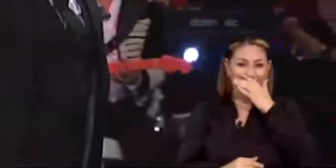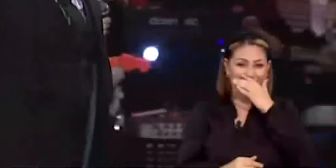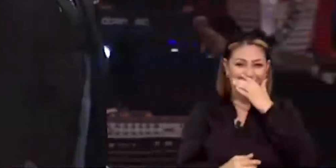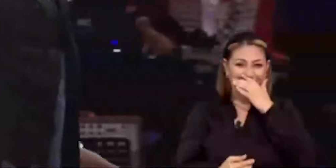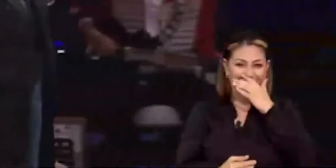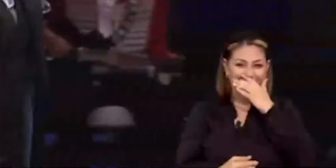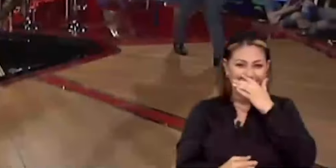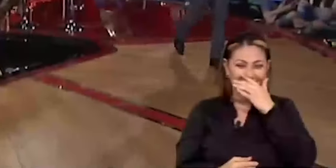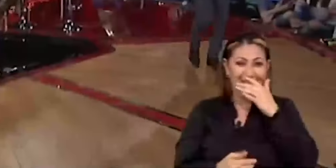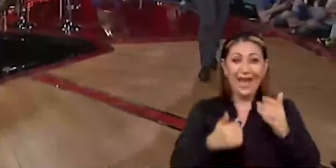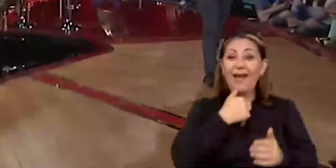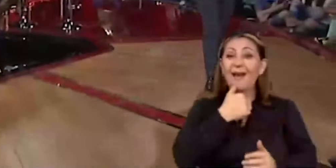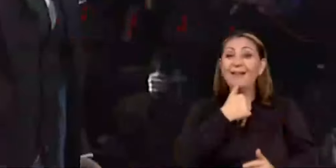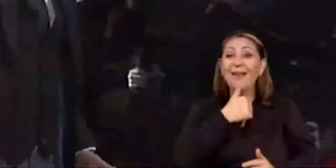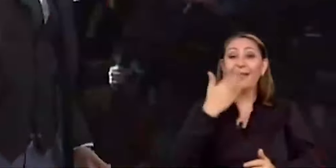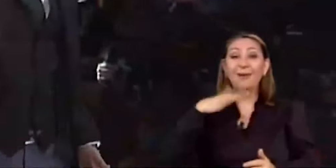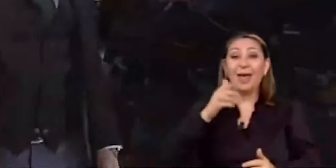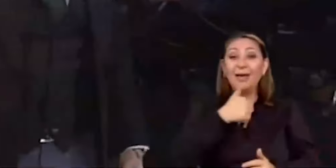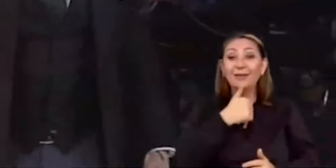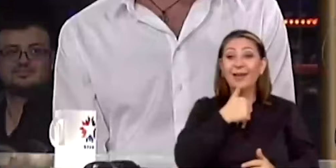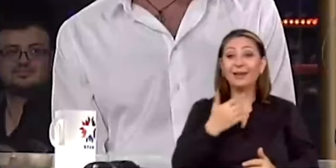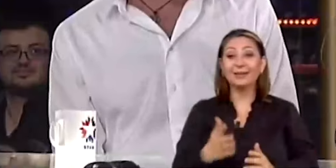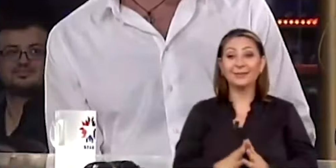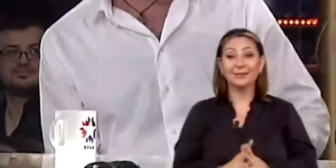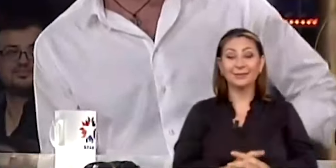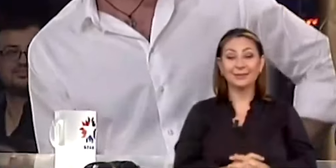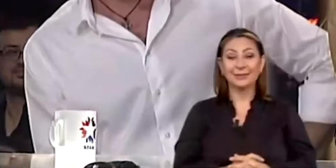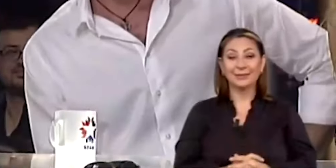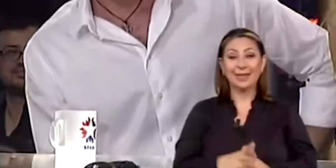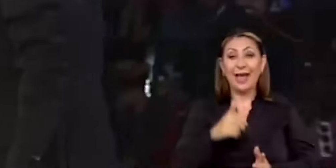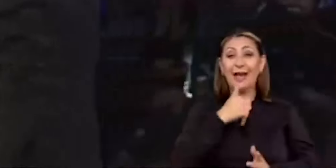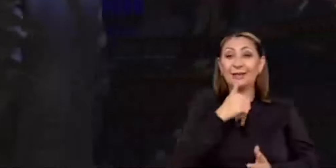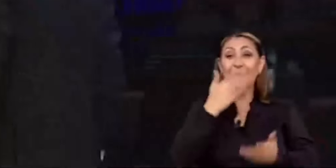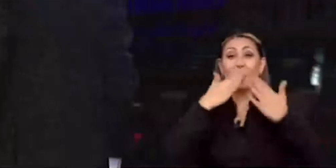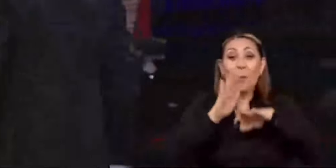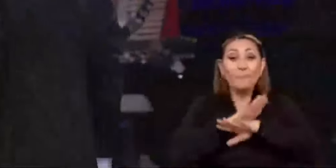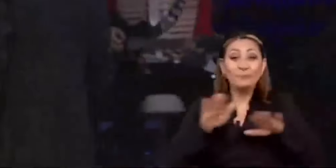olduk ya? Erkek yok, erkek! Erkek yok!